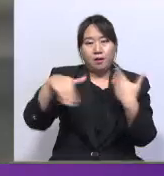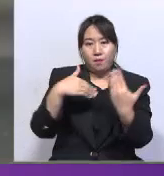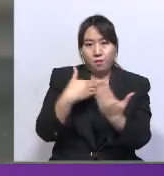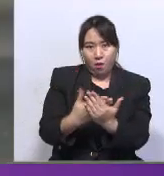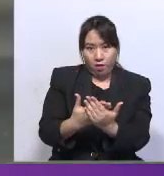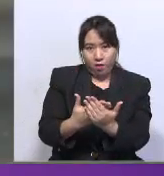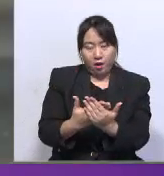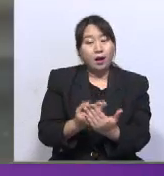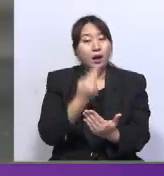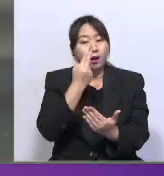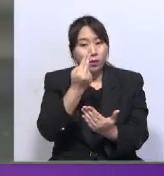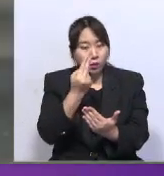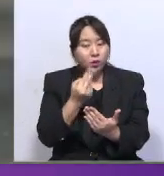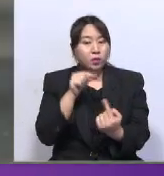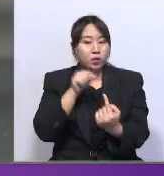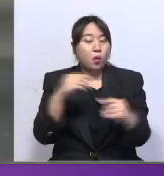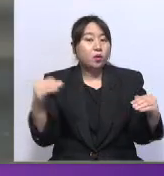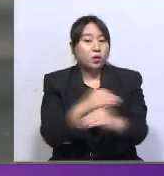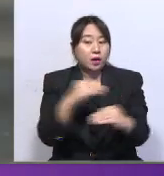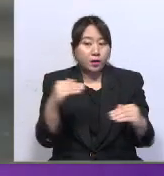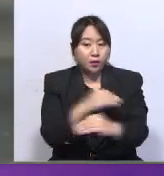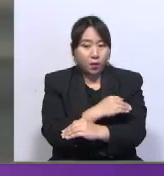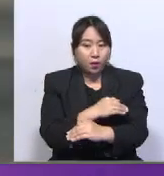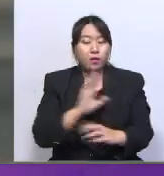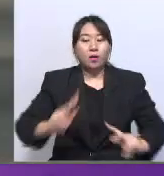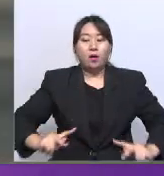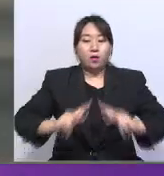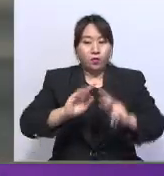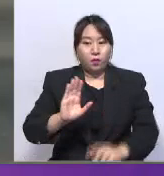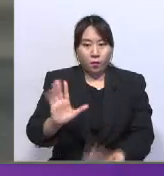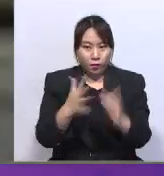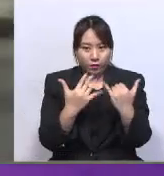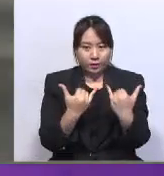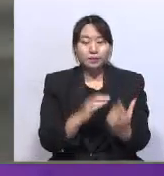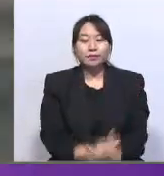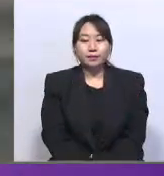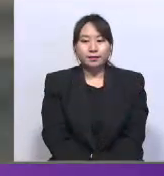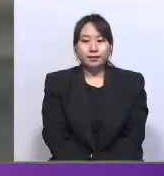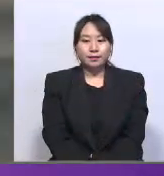พรวมการติดตามสภาพโครงข่ายถนนทางหลวงของกระทรวงคมนาคมในวันนี้ค่ะ